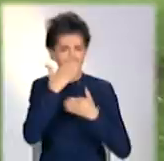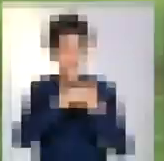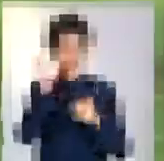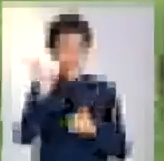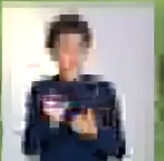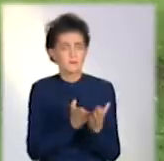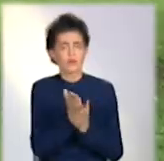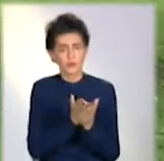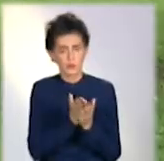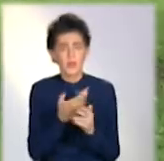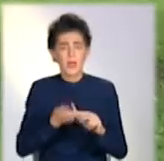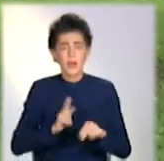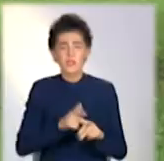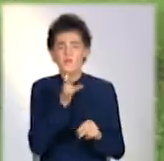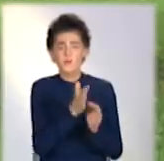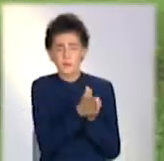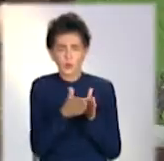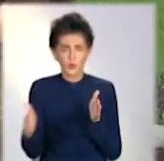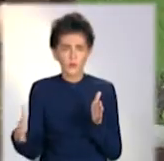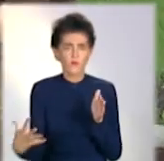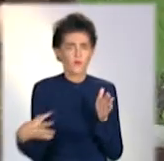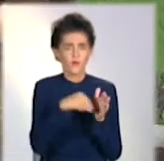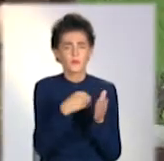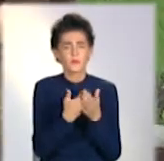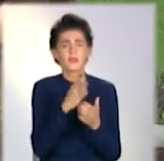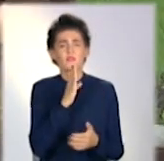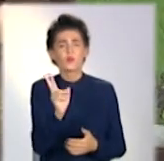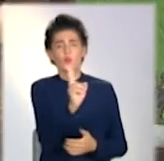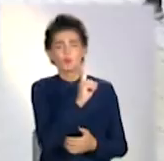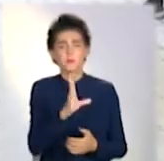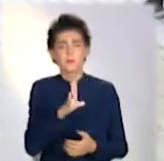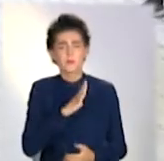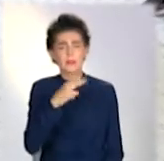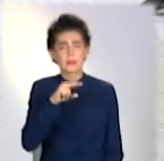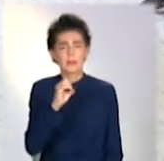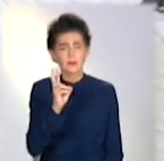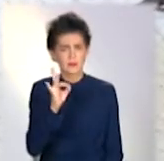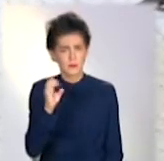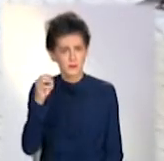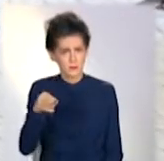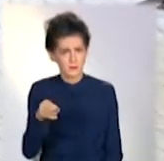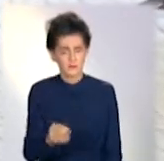стажу. Такі періоди вигідно виключати, приміром, жінкам, які перебували у декреті.